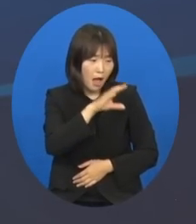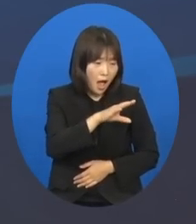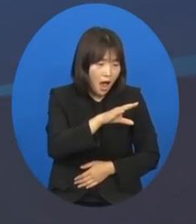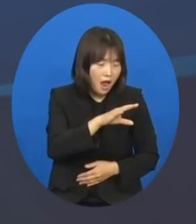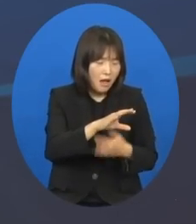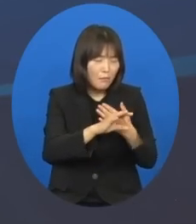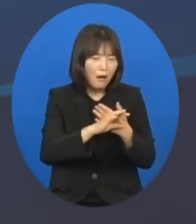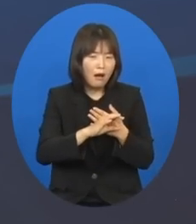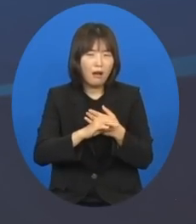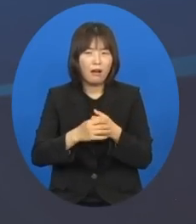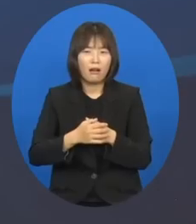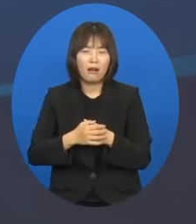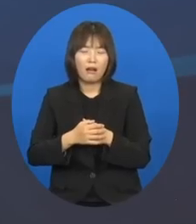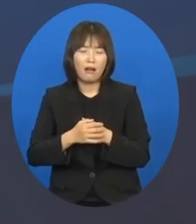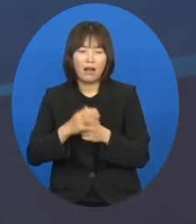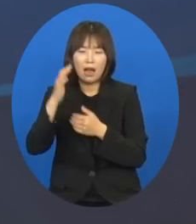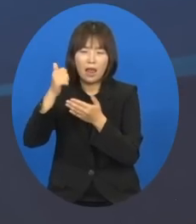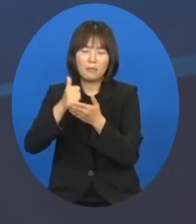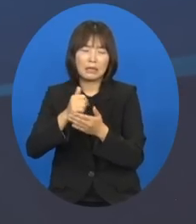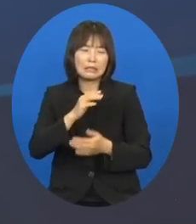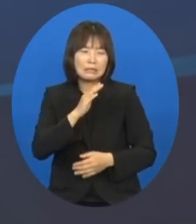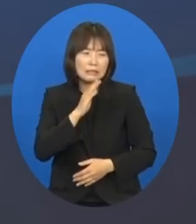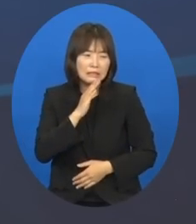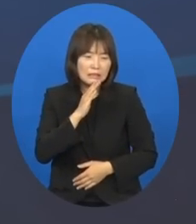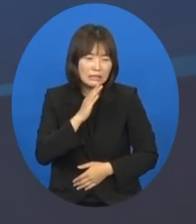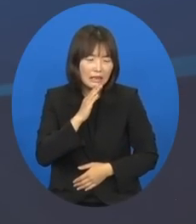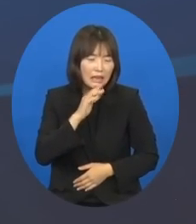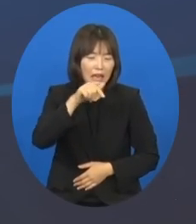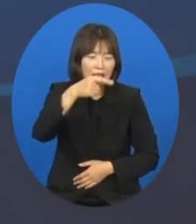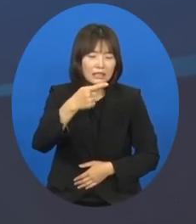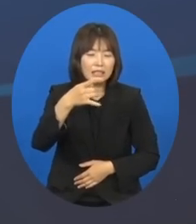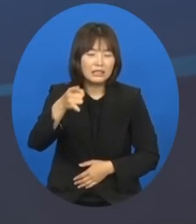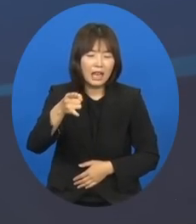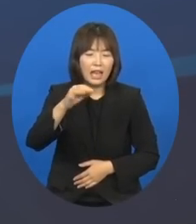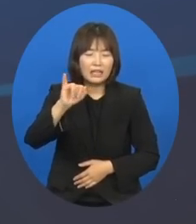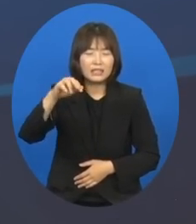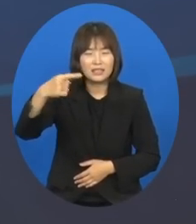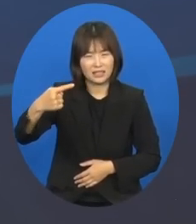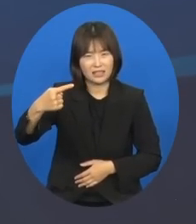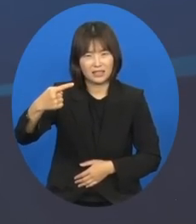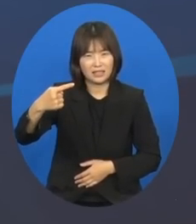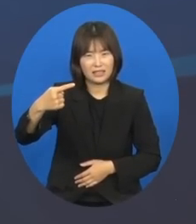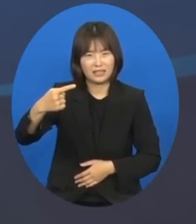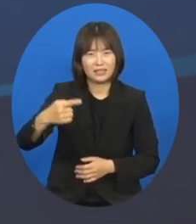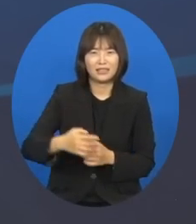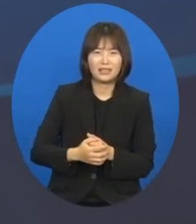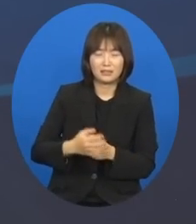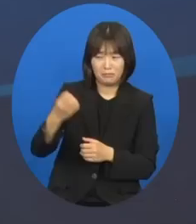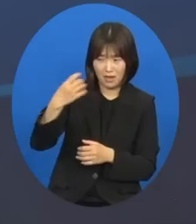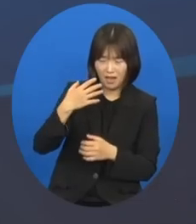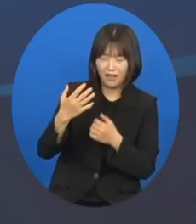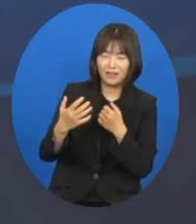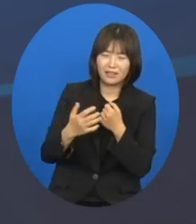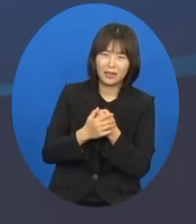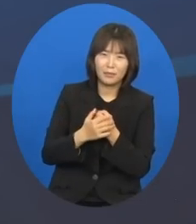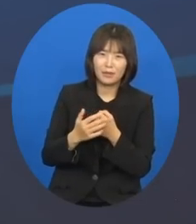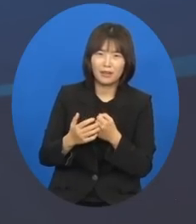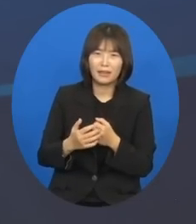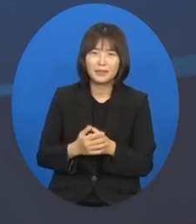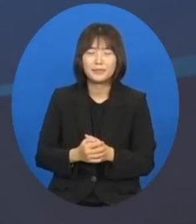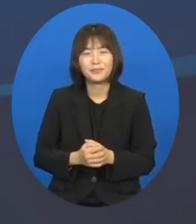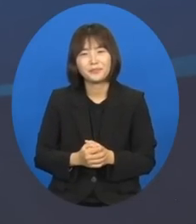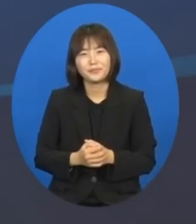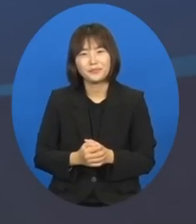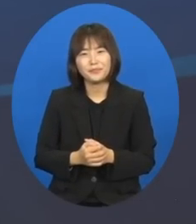은혜라는 단어를 만나면 자신감이 생기는 거예요 남들이 나를 10점짜리 평가해도 남들이 나를 향해 입을